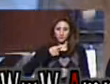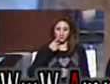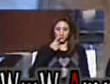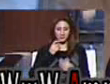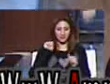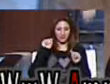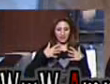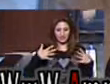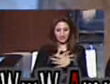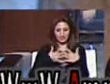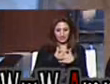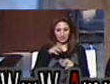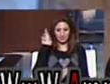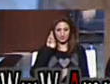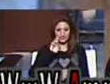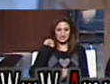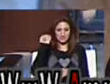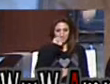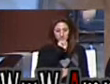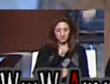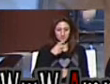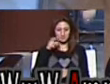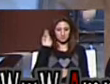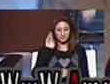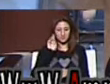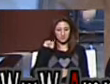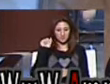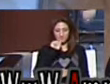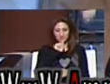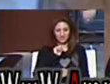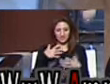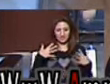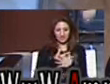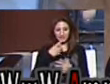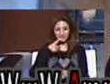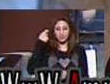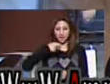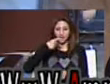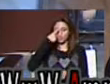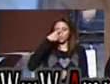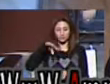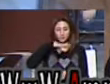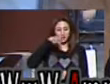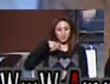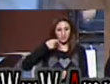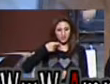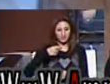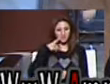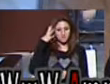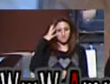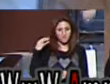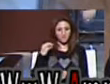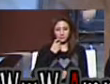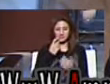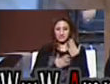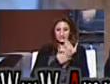الاخوه المسيحيين في مصر النهارده بمناسبه عيد الميلاد المجيد، واقول لهم كل عام وانتم جميعا بخير وبسعاده. كل عام